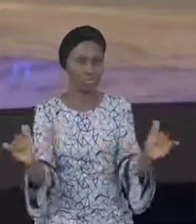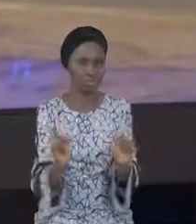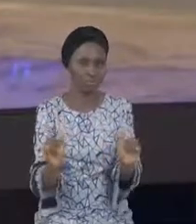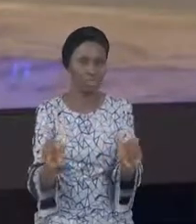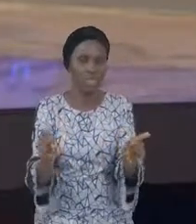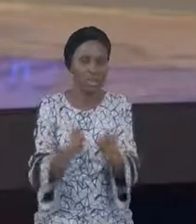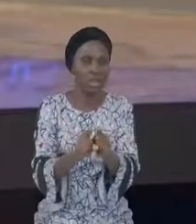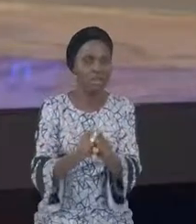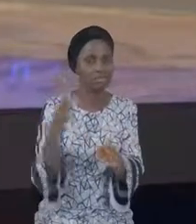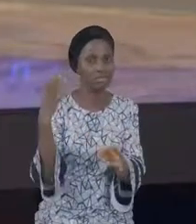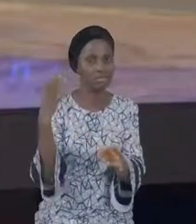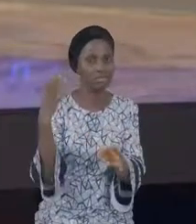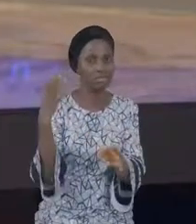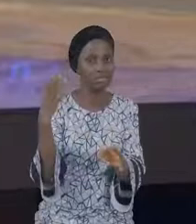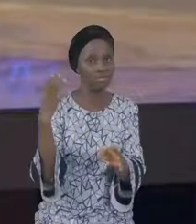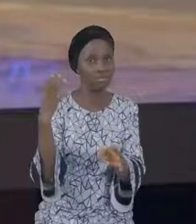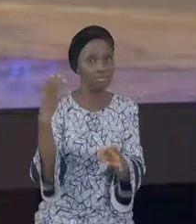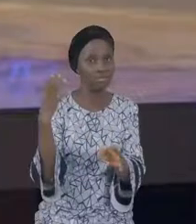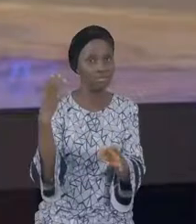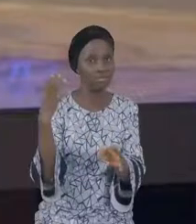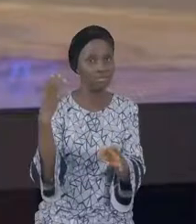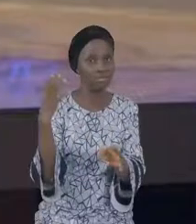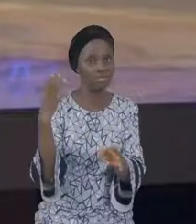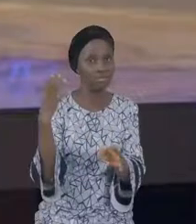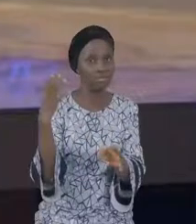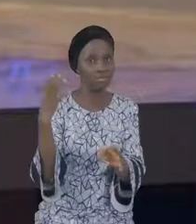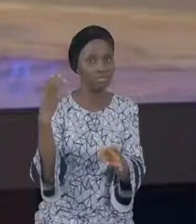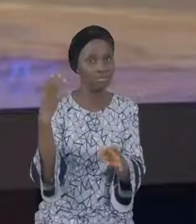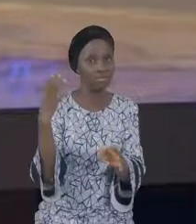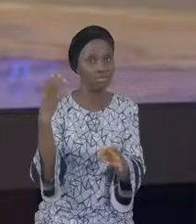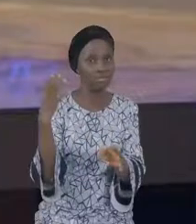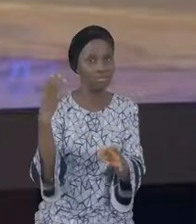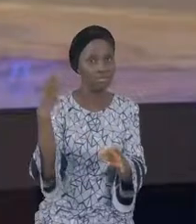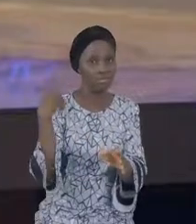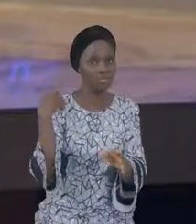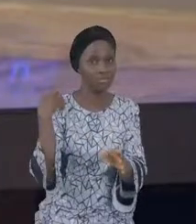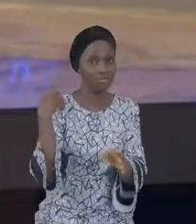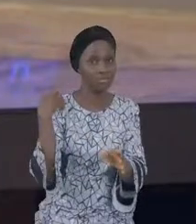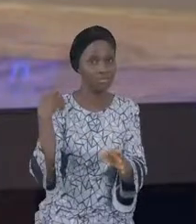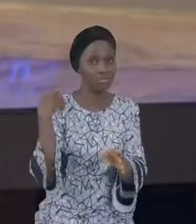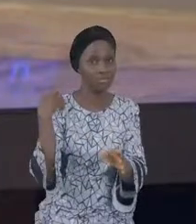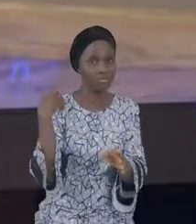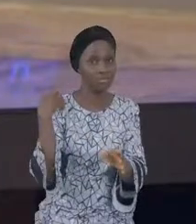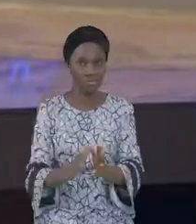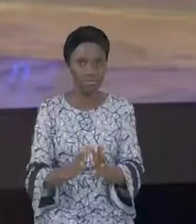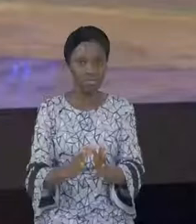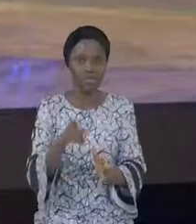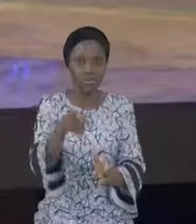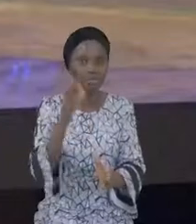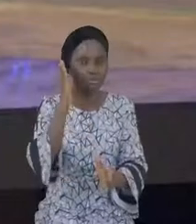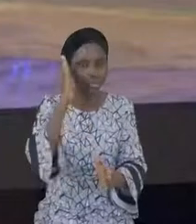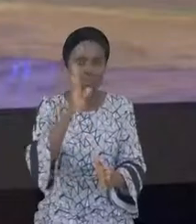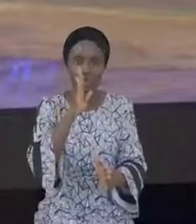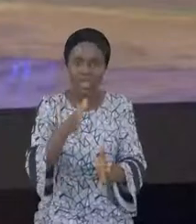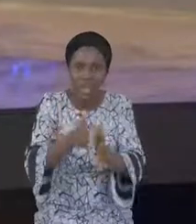son maître, be tout disciple accompli sera comme son maître. Tu dois me poser la question. Tu dois te poser